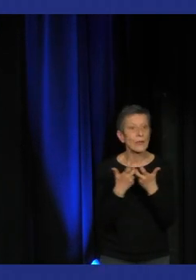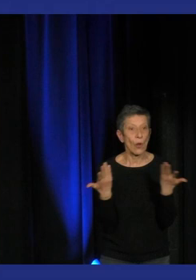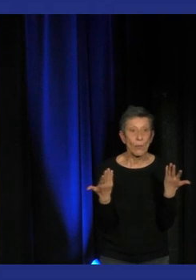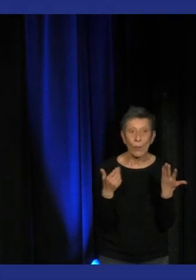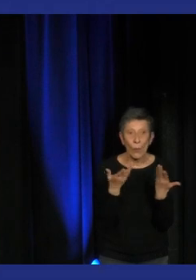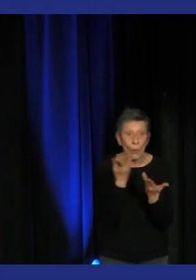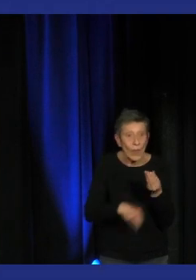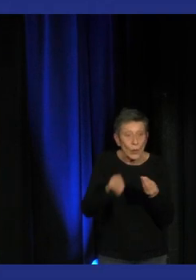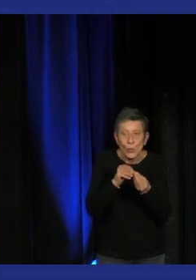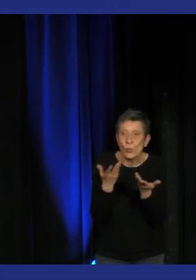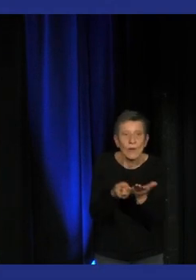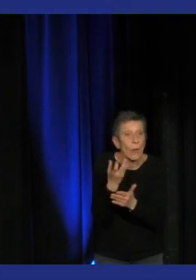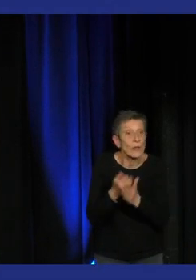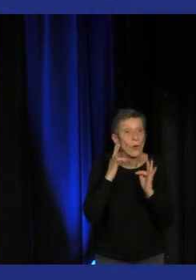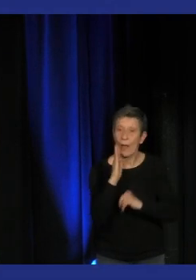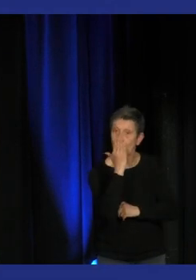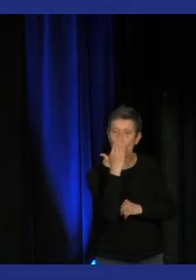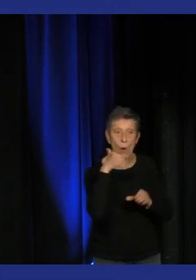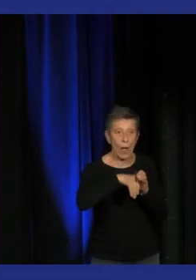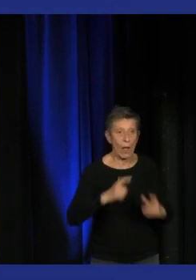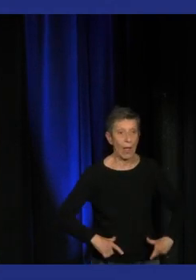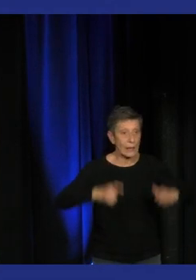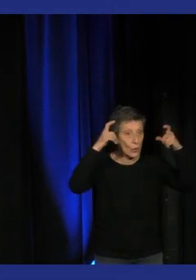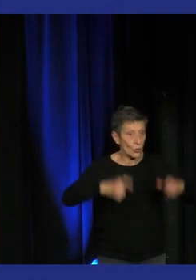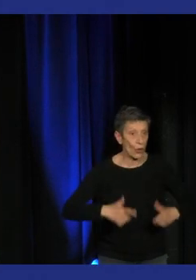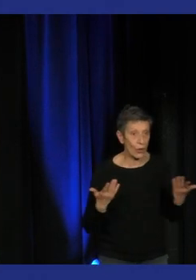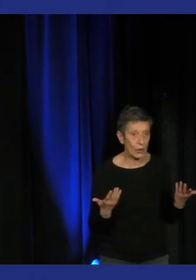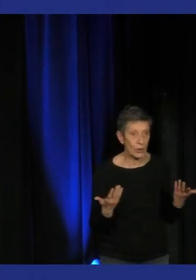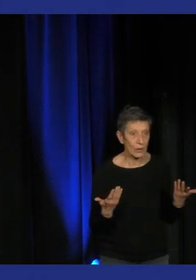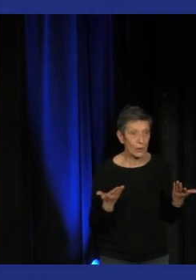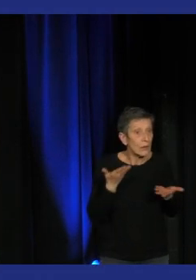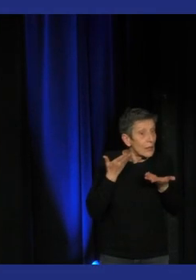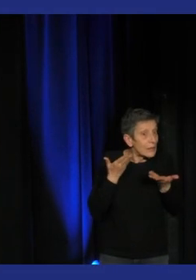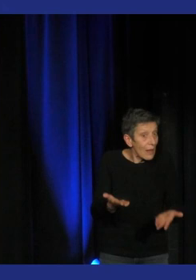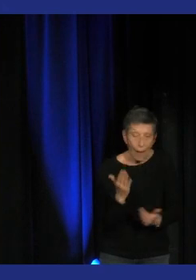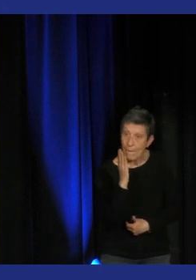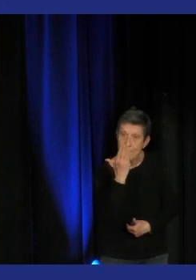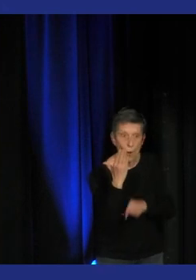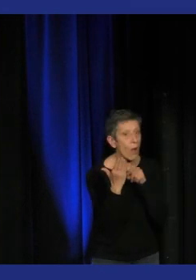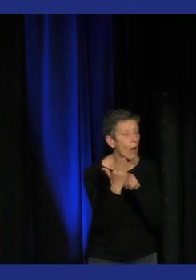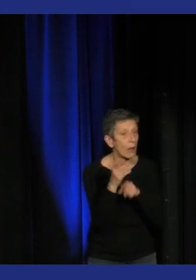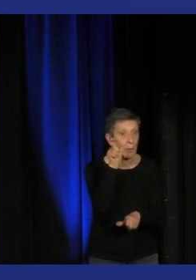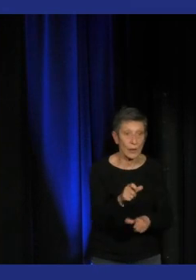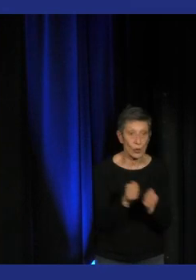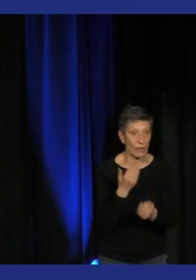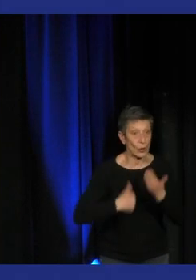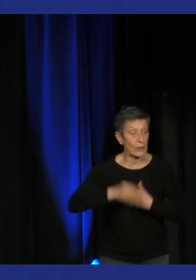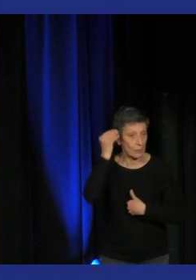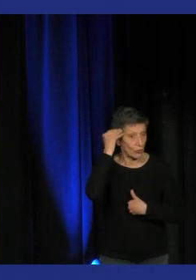l'ascenseur. Et le miroir dans l'ascenseur, c'est la condition pour l'accessibilité pour beaucoup de personnes avec un handicap